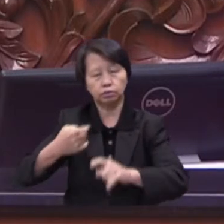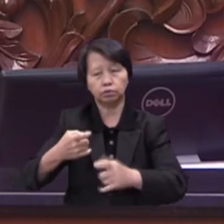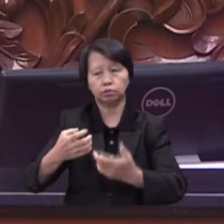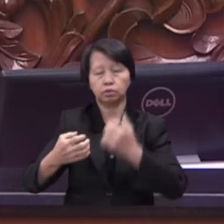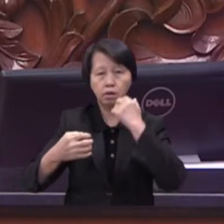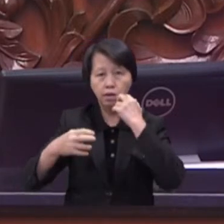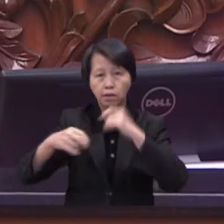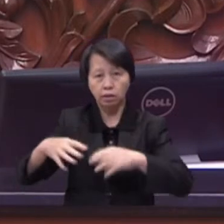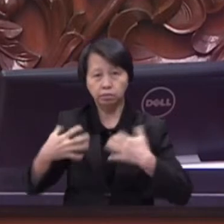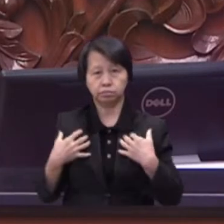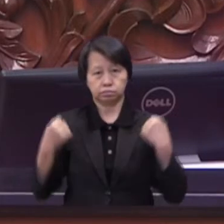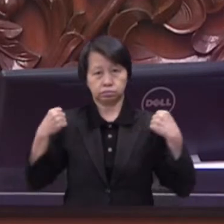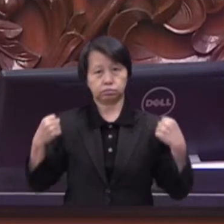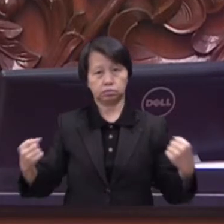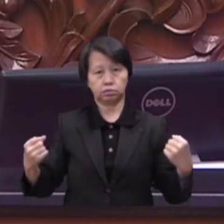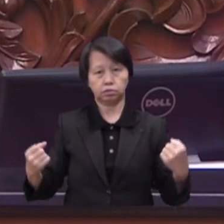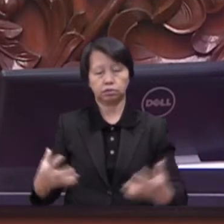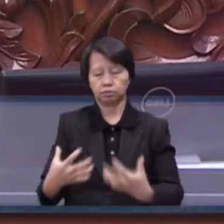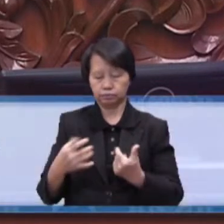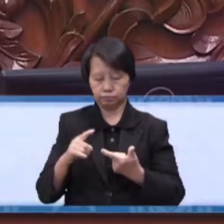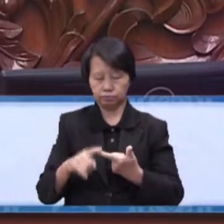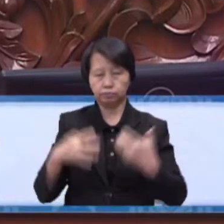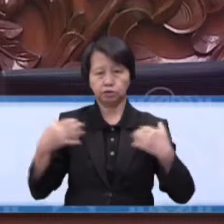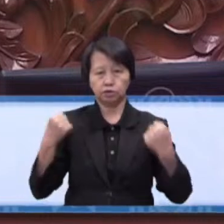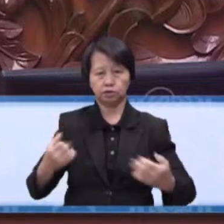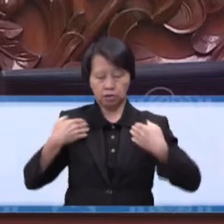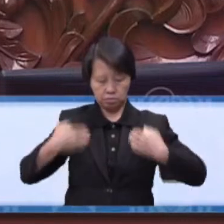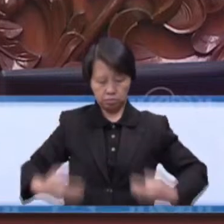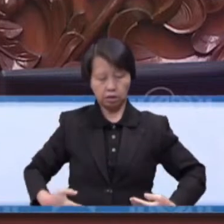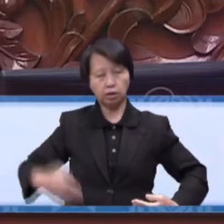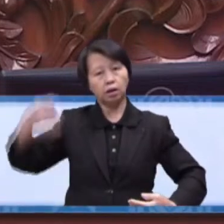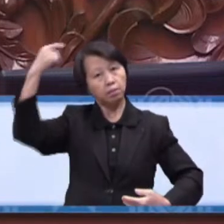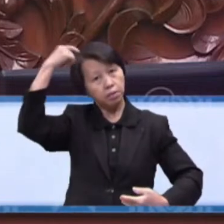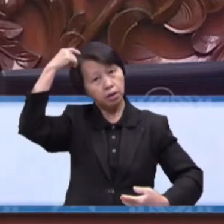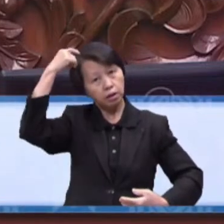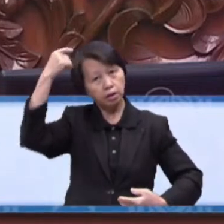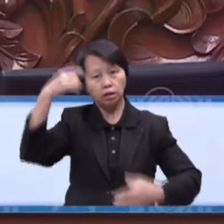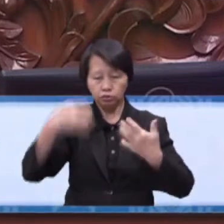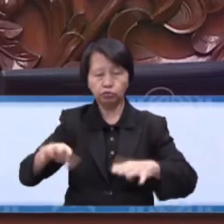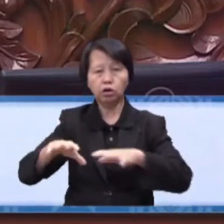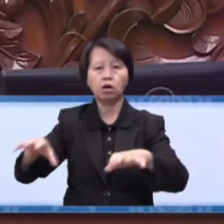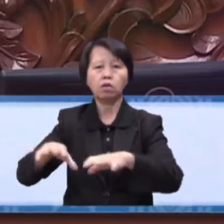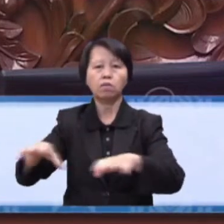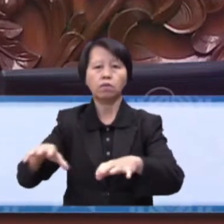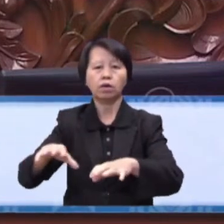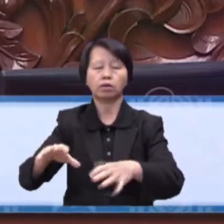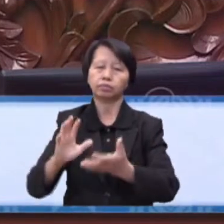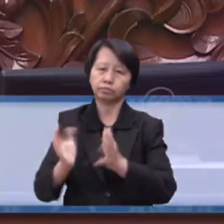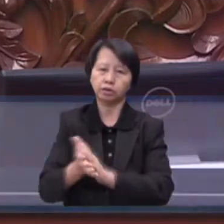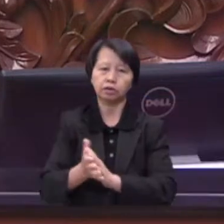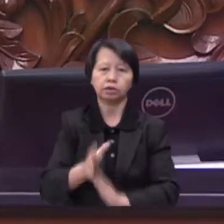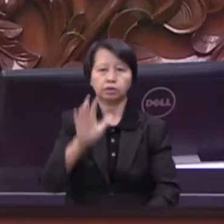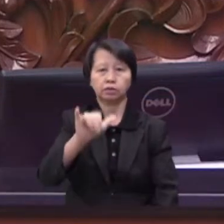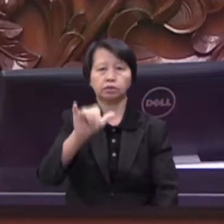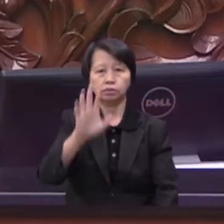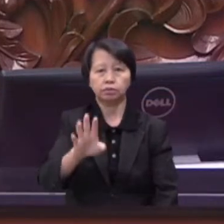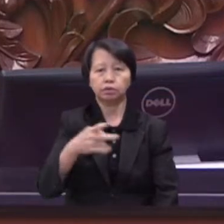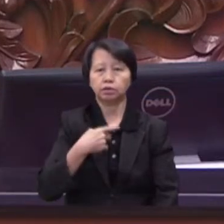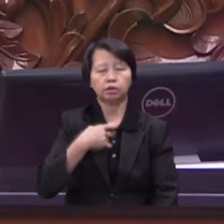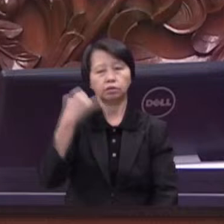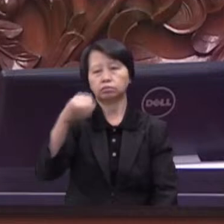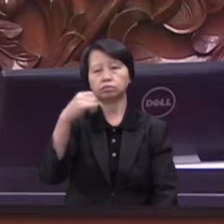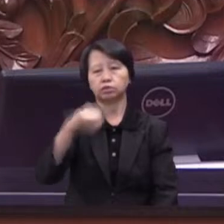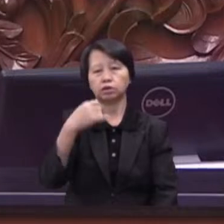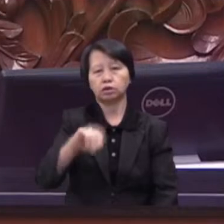kesehatan kesehatan badan mental dan sebagainya semua ada dua jadi yang umat kita